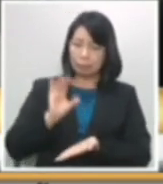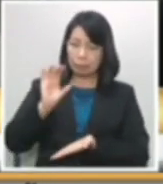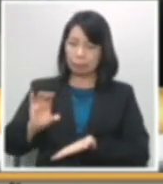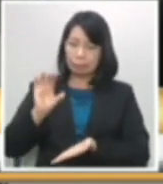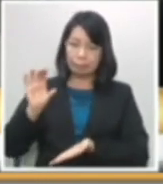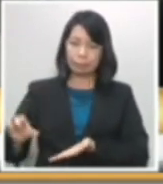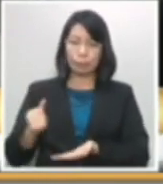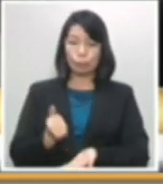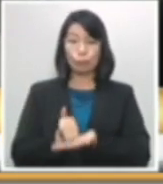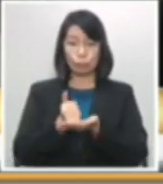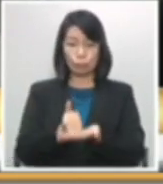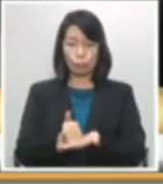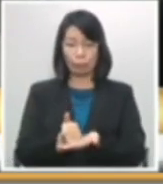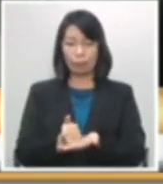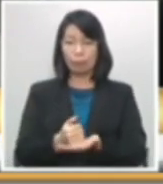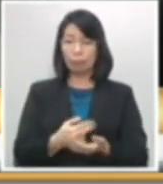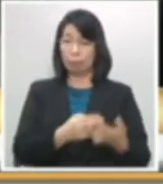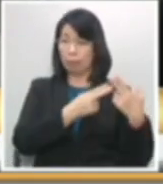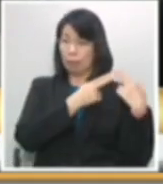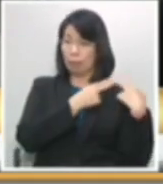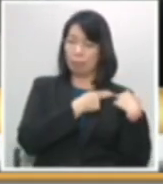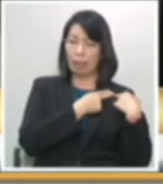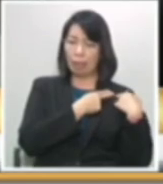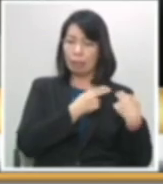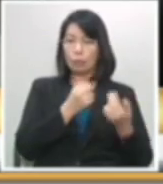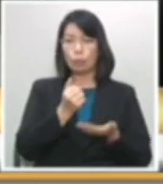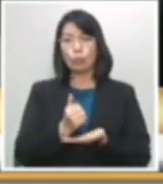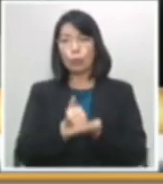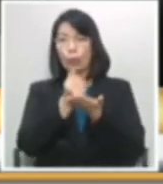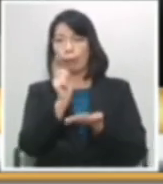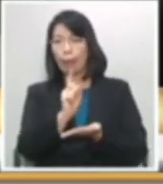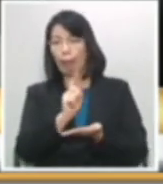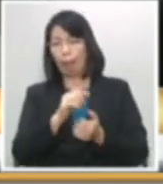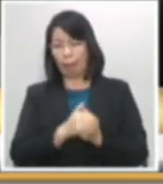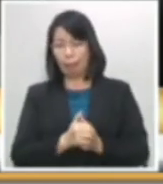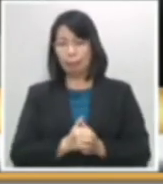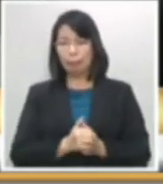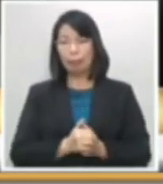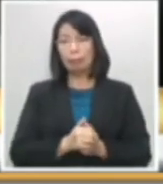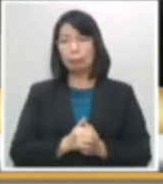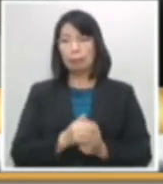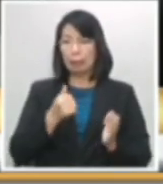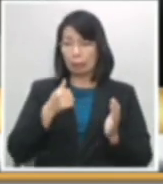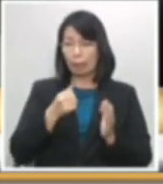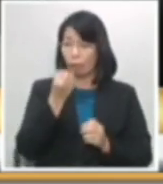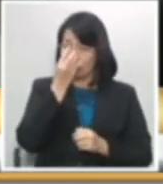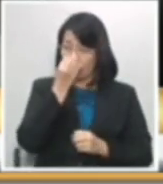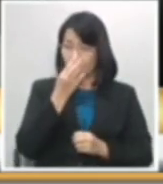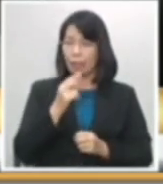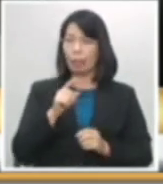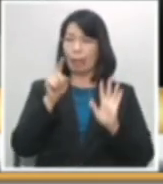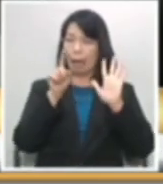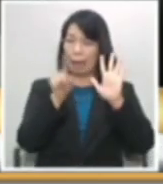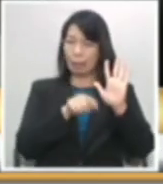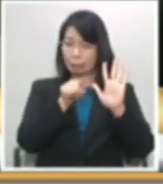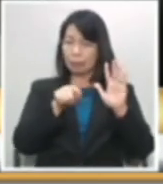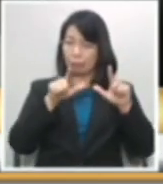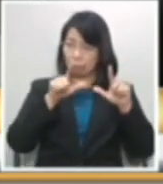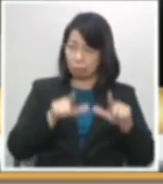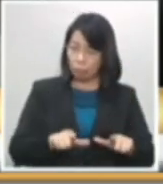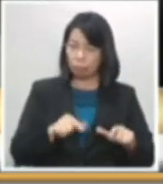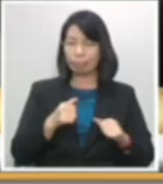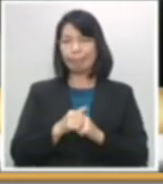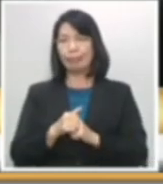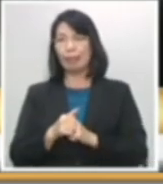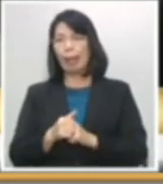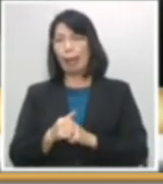ที่รับภาระแทนรัฐบาลเช่นการลดดอกเบี้ยการงดจ่ายหนี้เกษตรกรเรื่อง